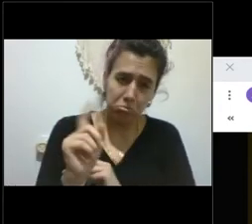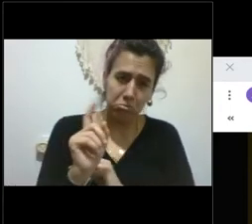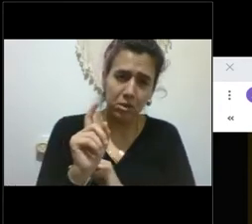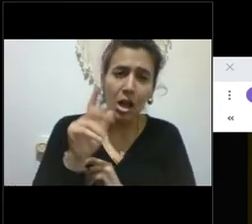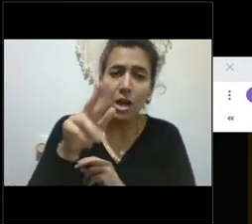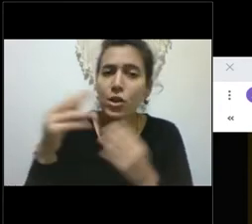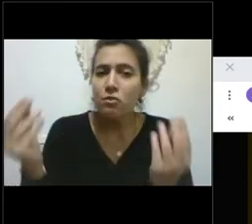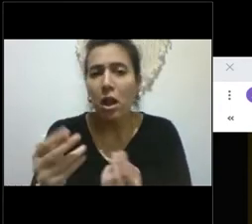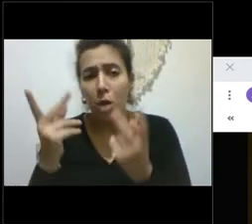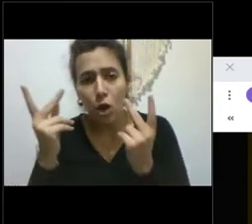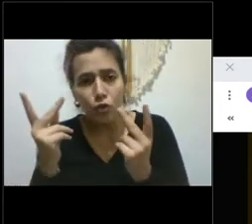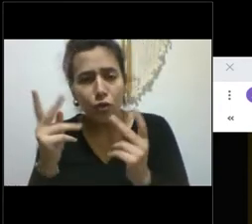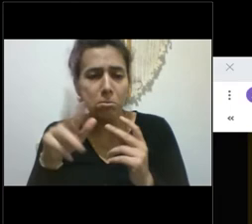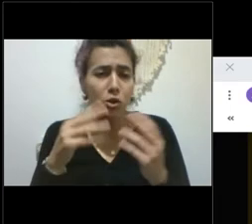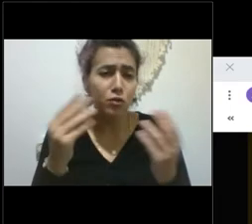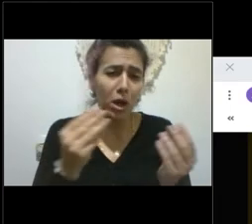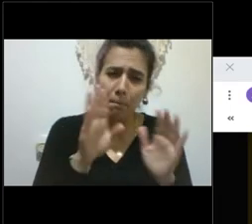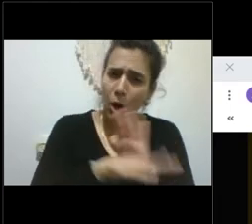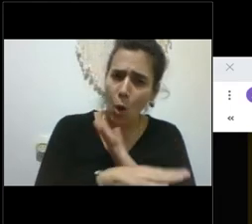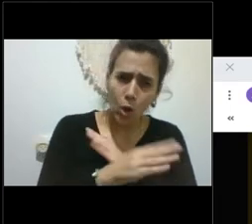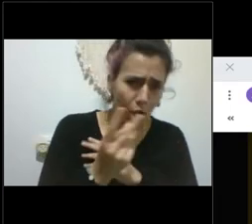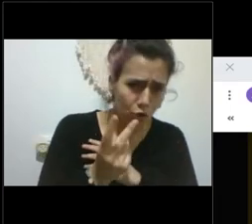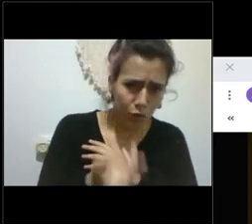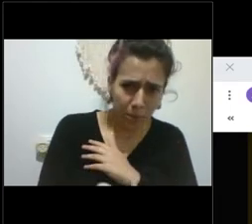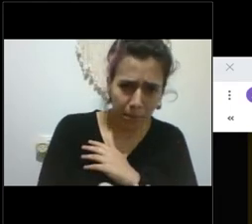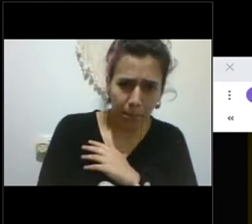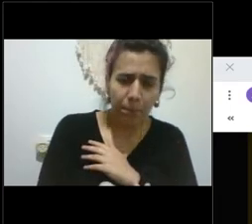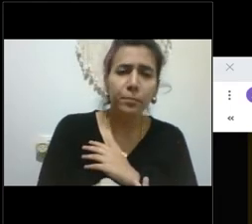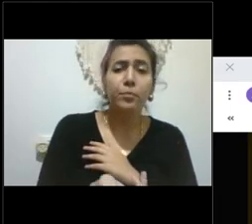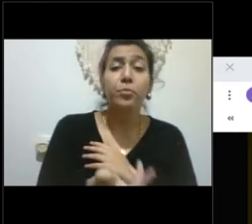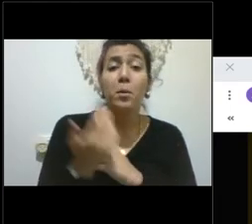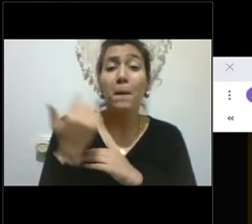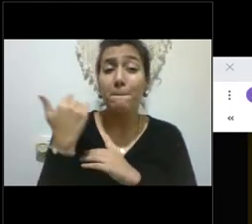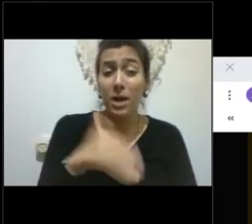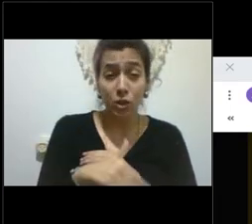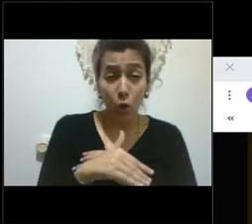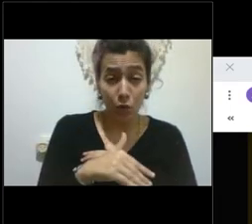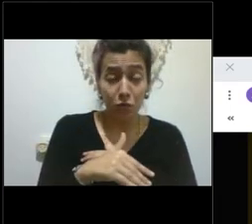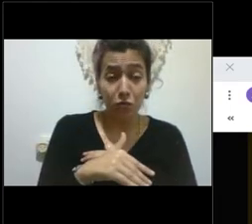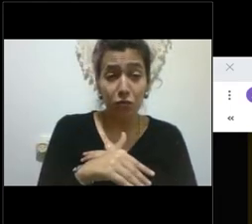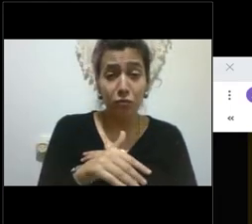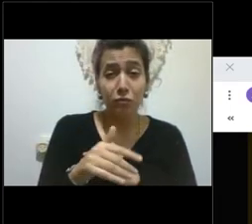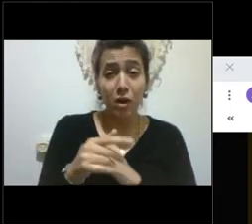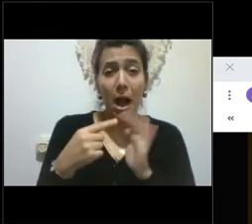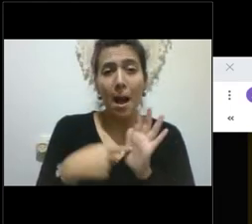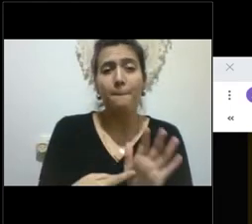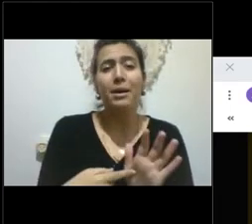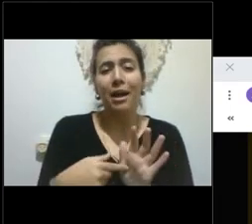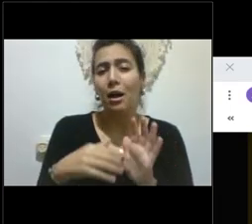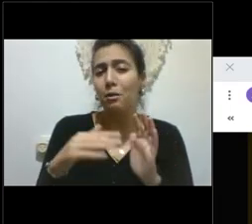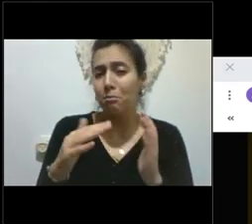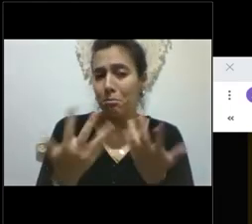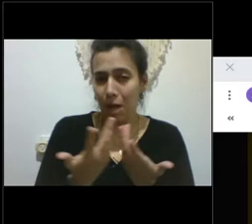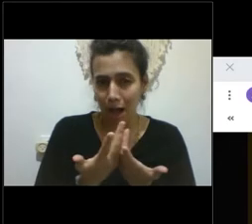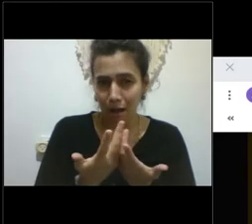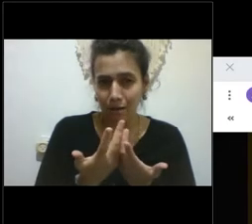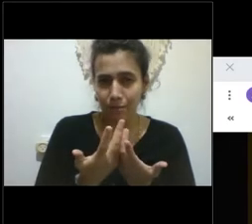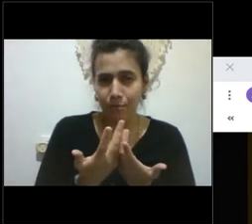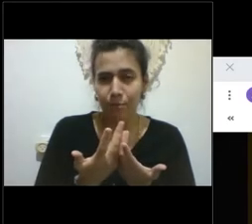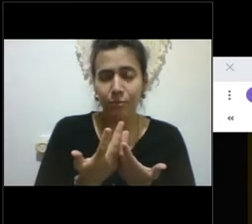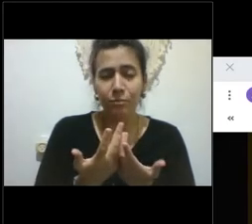פחות חשובים, ובסופו של דבר, המטרה היא להשיג לעצמכם רשימה מול